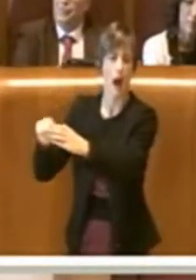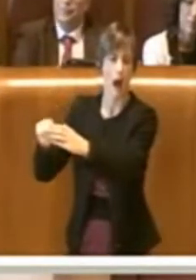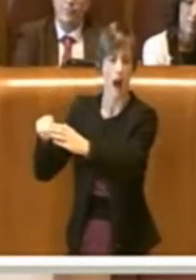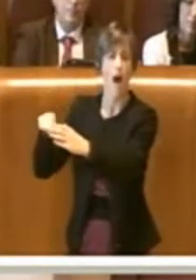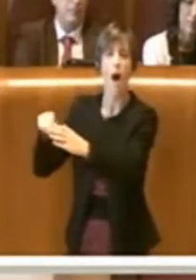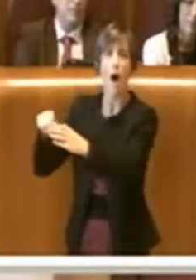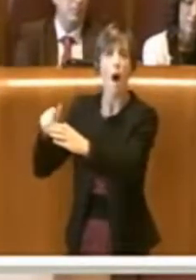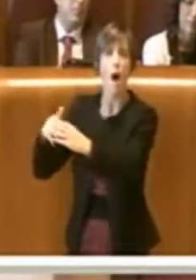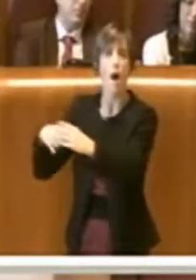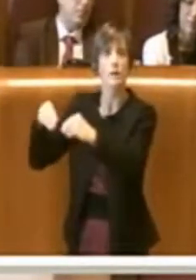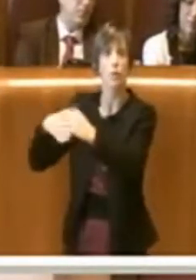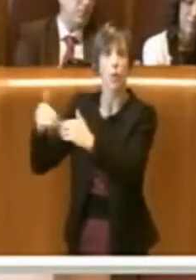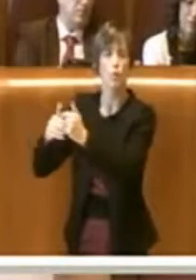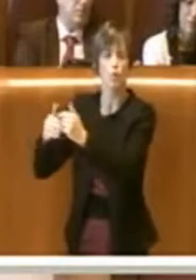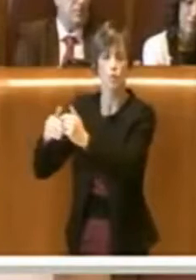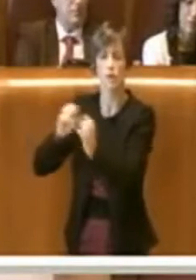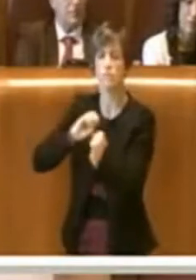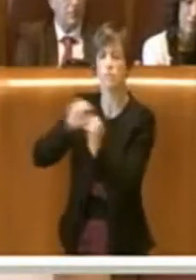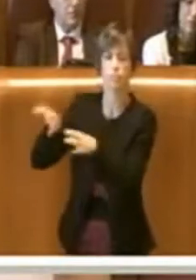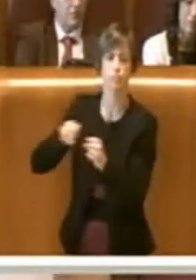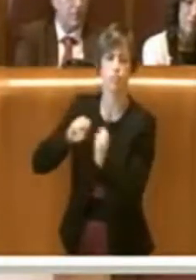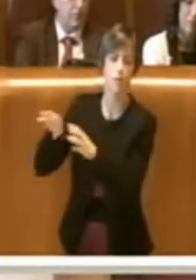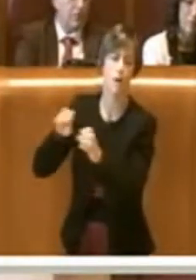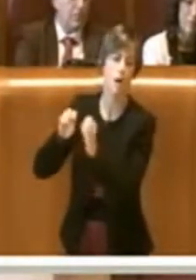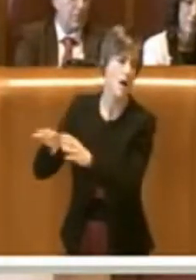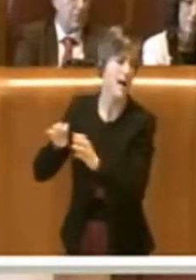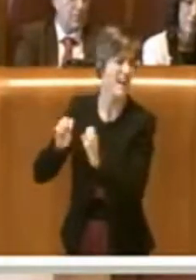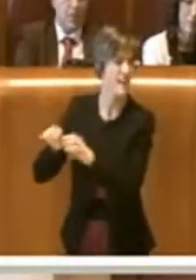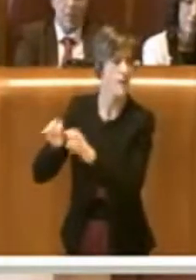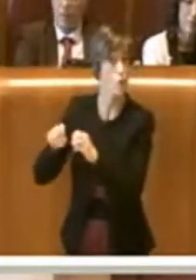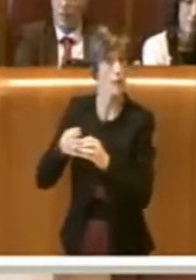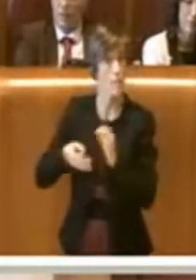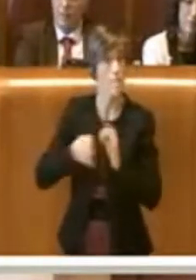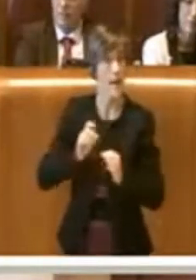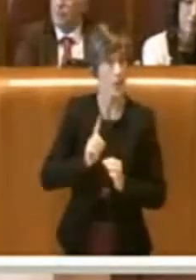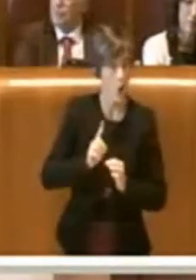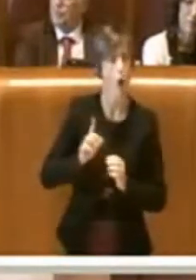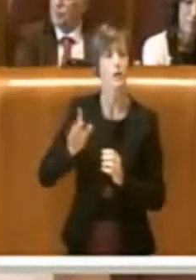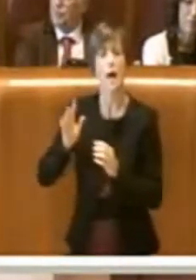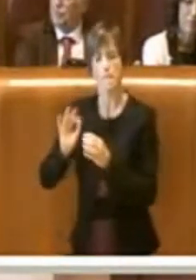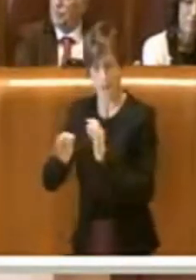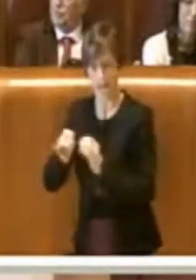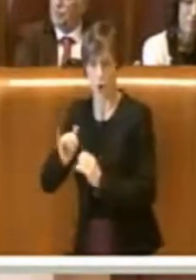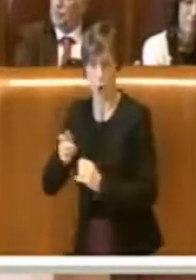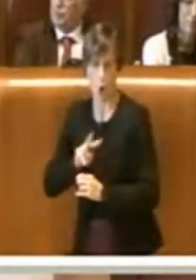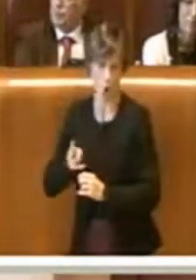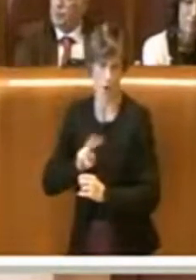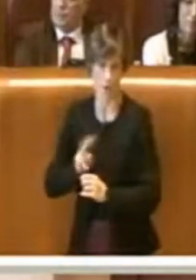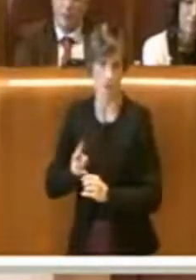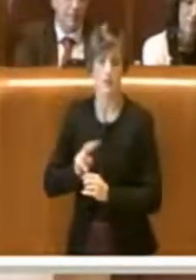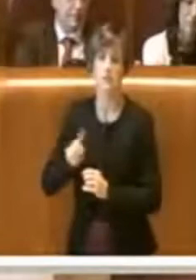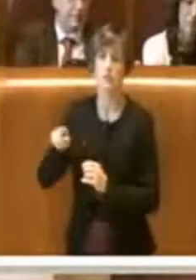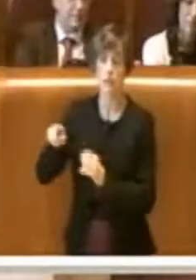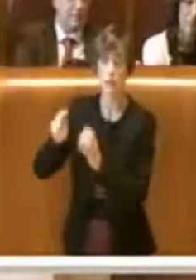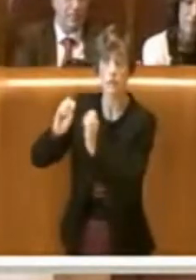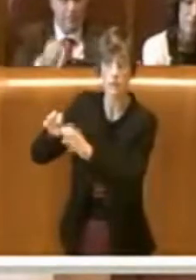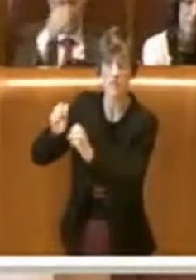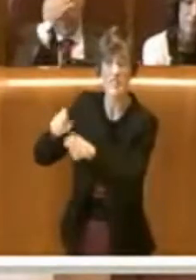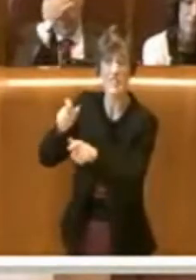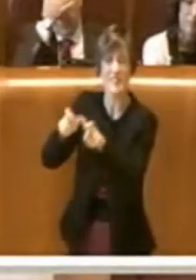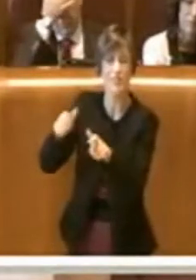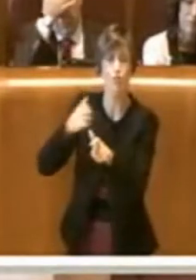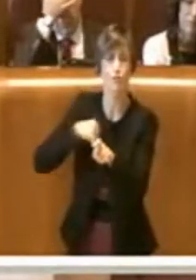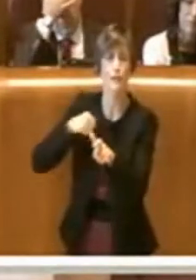dove vengono sversati rifiuti non pericolosi e pericolosi, e dove i cittadini hanno fatto una